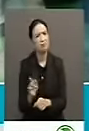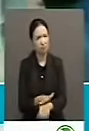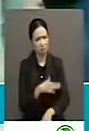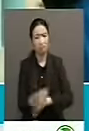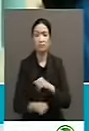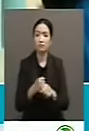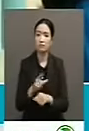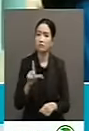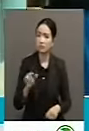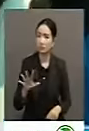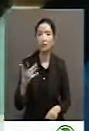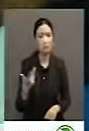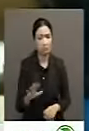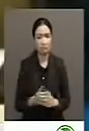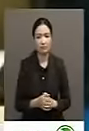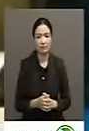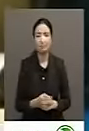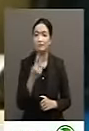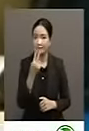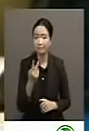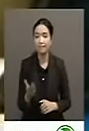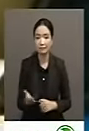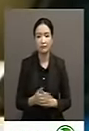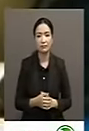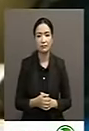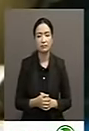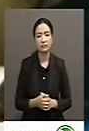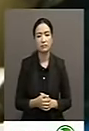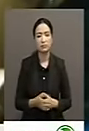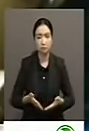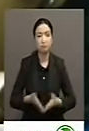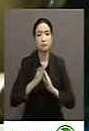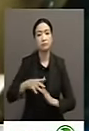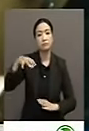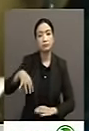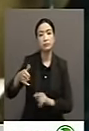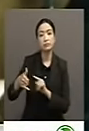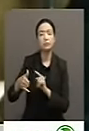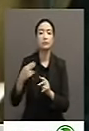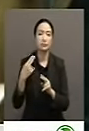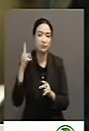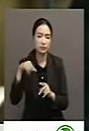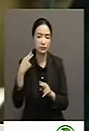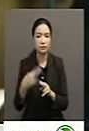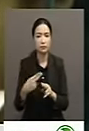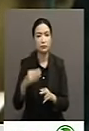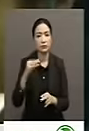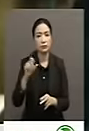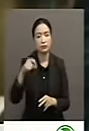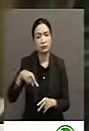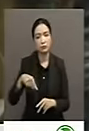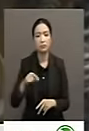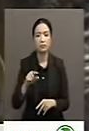กว่า25ปีด้วยกันค่ะไปดูความคืบหน้าเรื่องนี้กันหน่อยคุณผู้ชมคะผู้ก่อตั้งก็คือนางสาวโซไรดาซานวาลานะคะเ